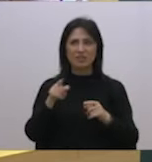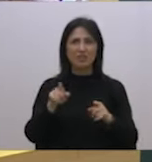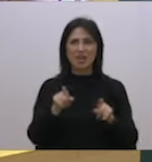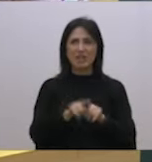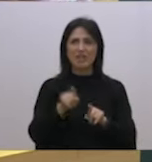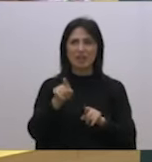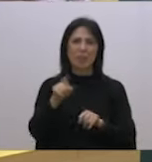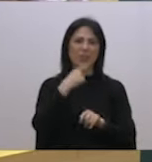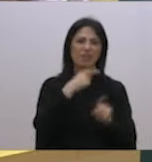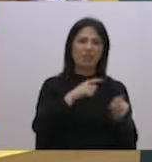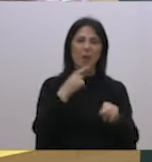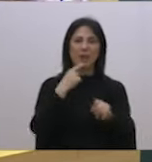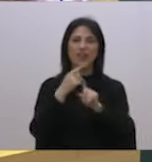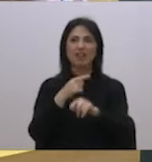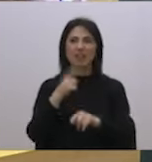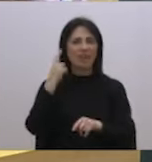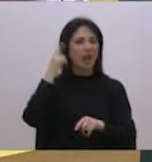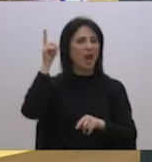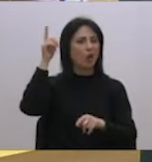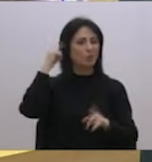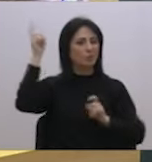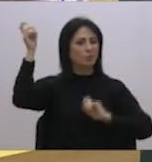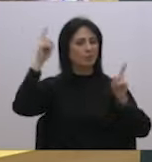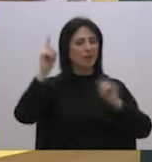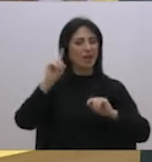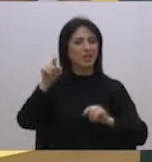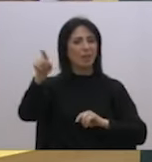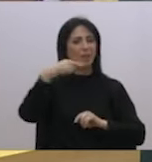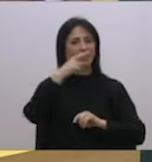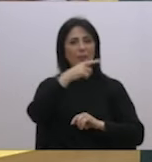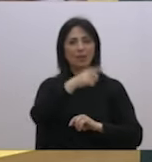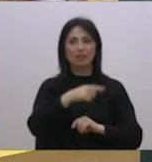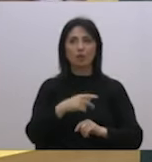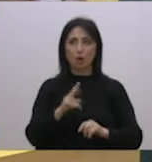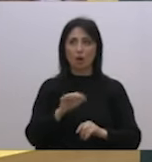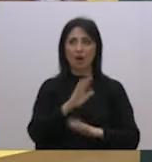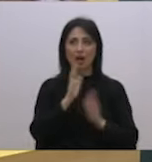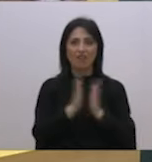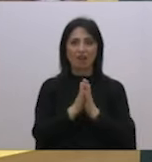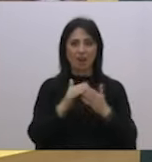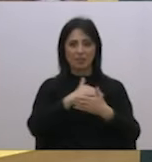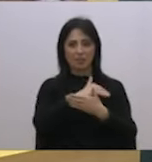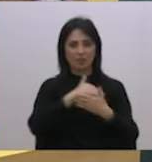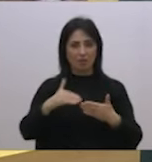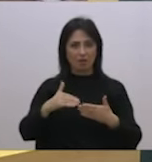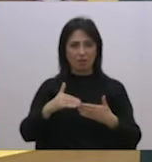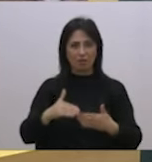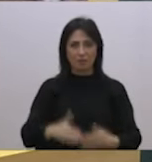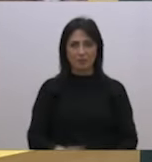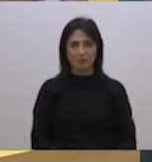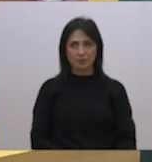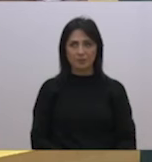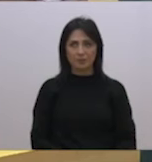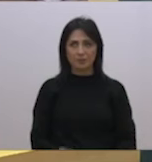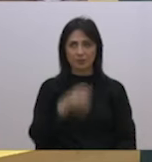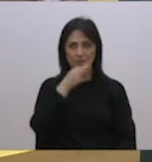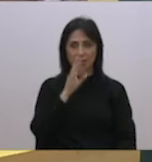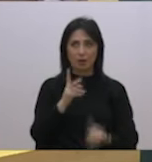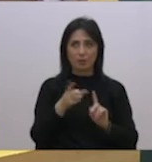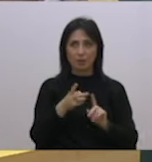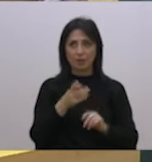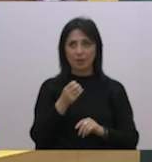i kimanescu, ai, i-mi de gaigone, și ragață mi-e mere, i sahat. Hoac, o la pes, s-a Da, mere, mi-e orec